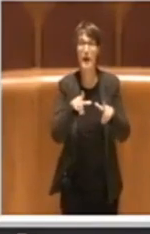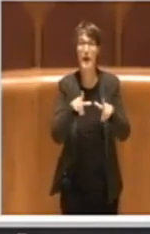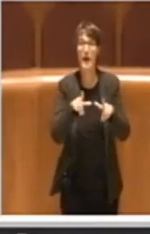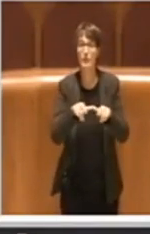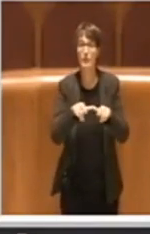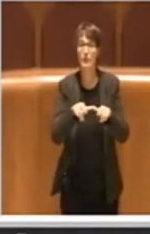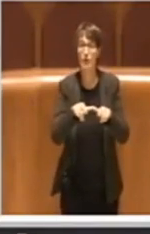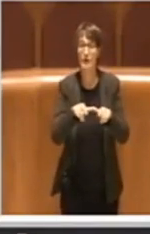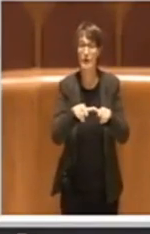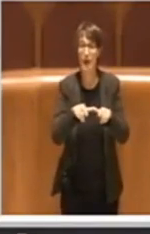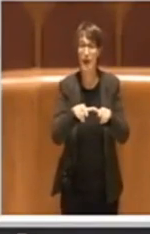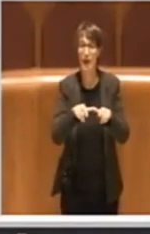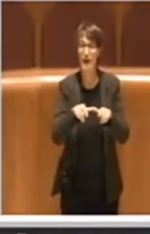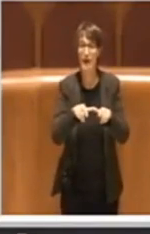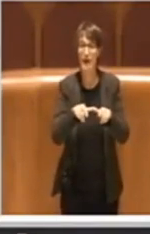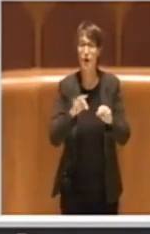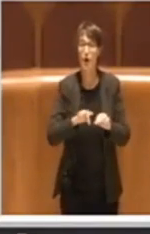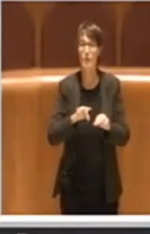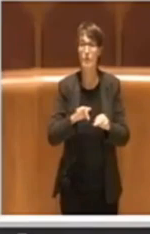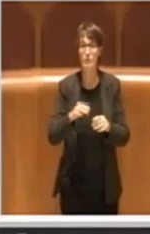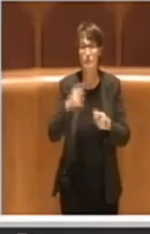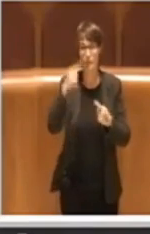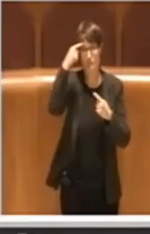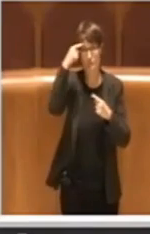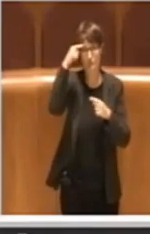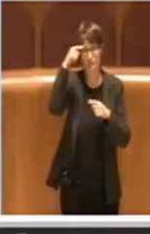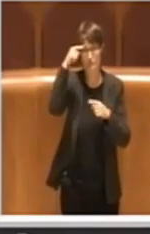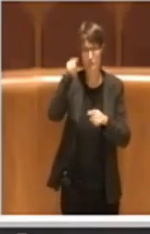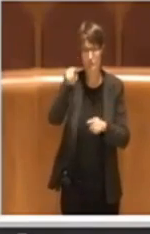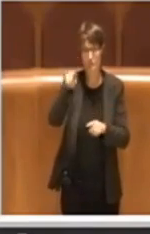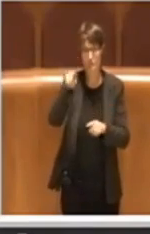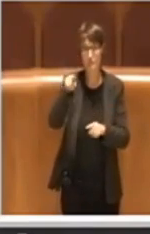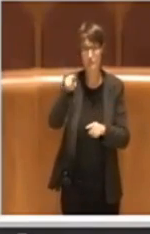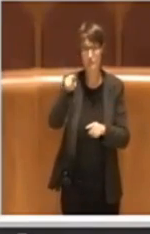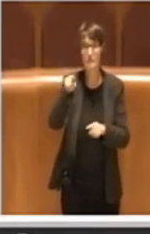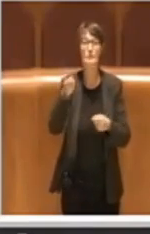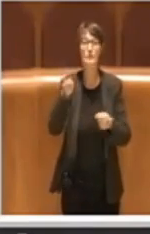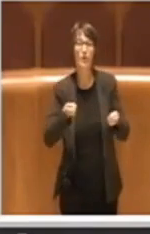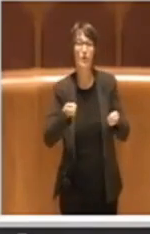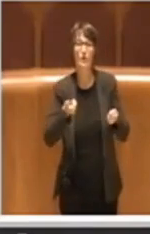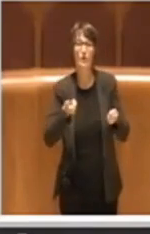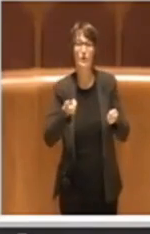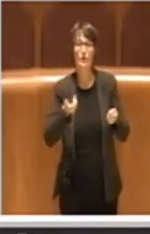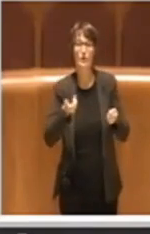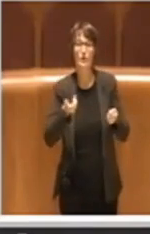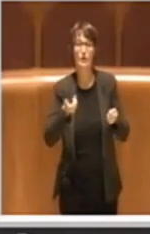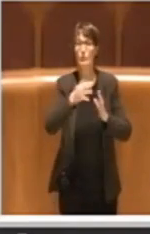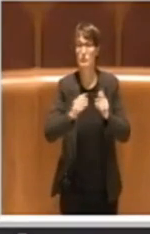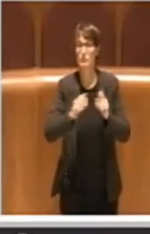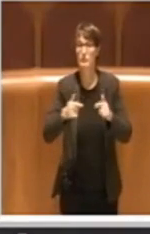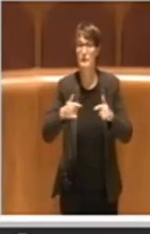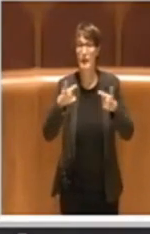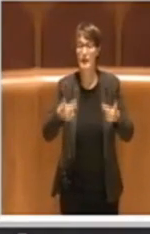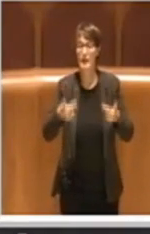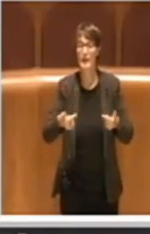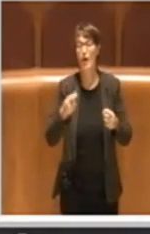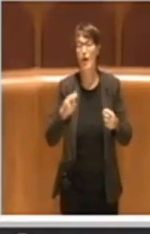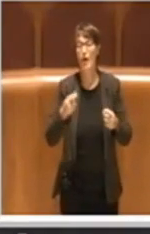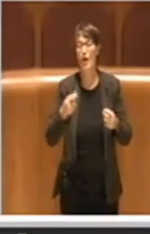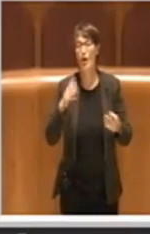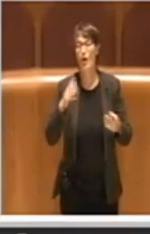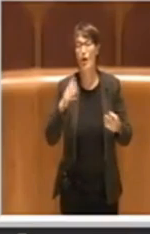che governa e disciplina le misure per far fronte a queste situazioni in particolare un dubito molto